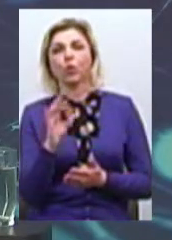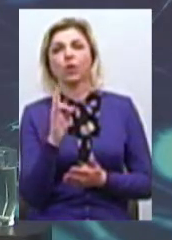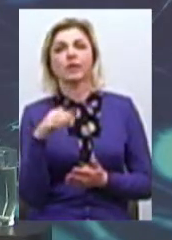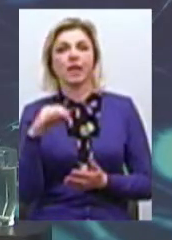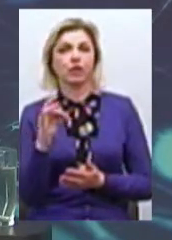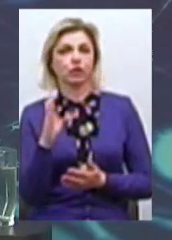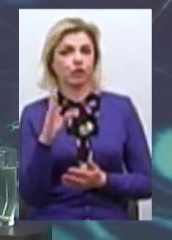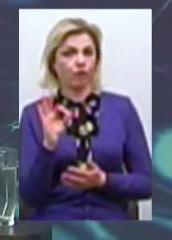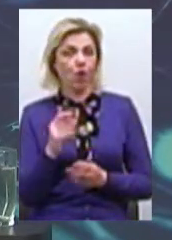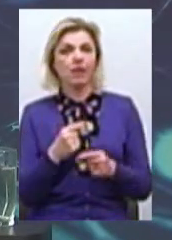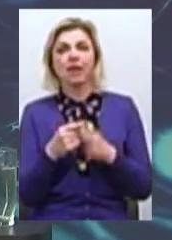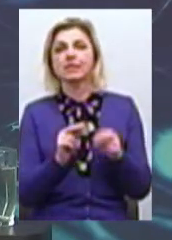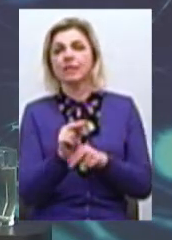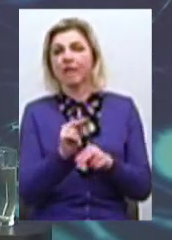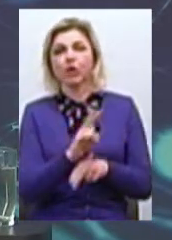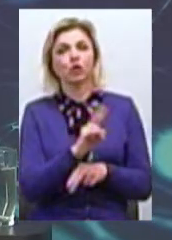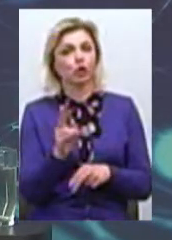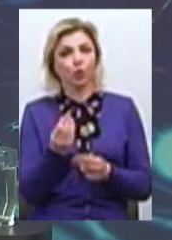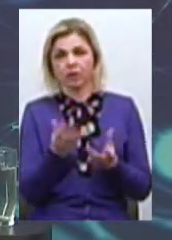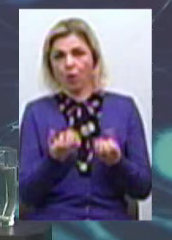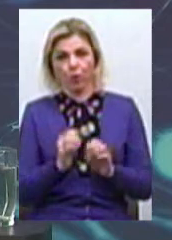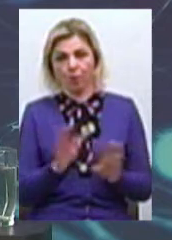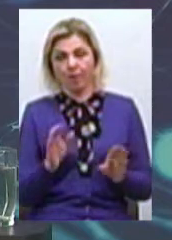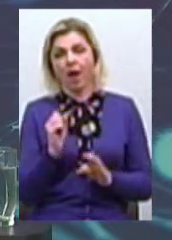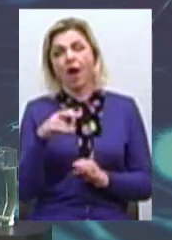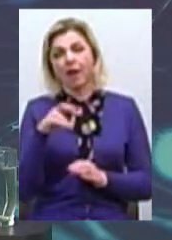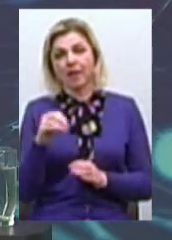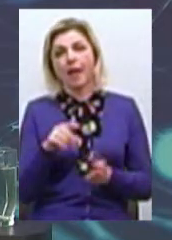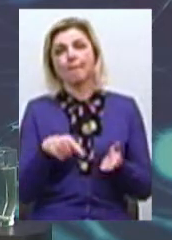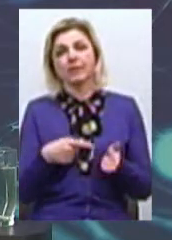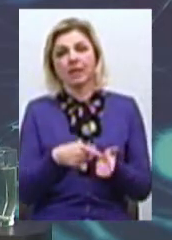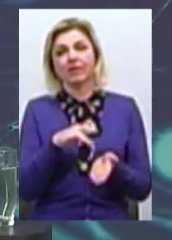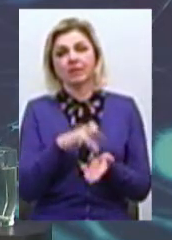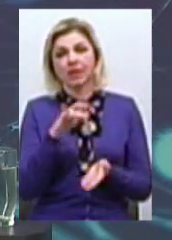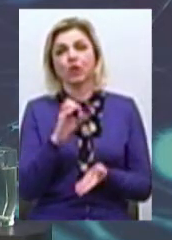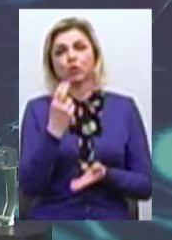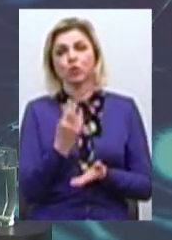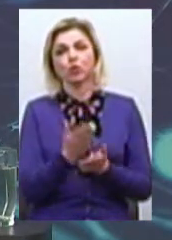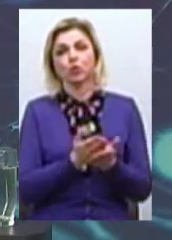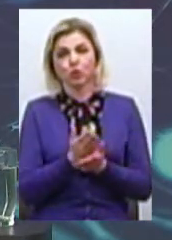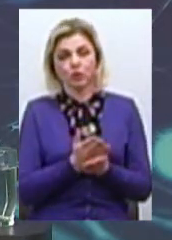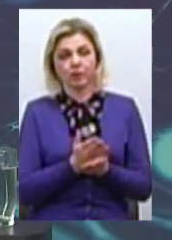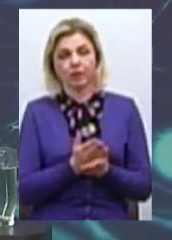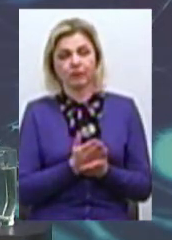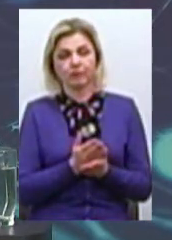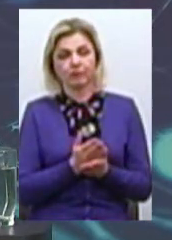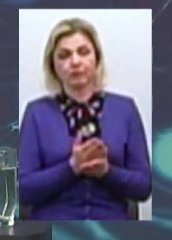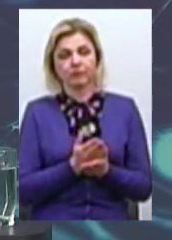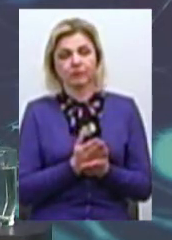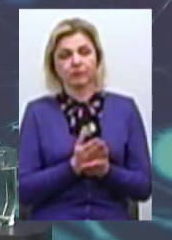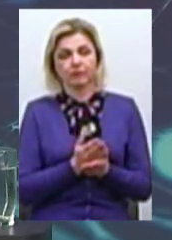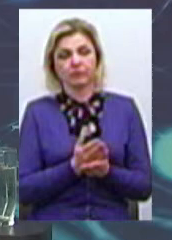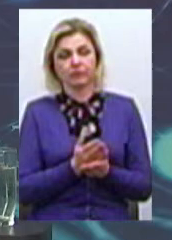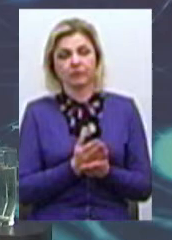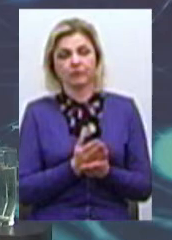наставники, ніхто не отримує гроші. Але місцеві центри соціальних служб, справ сім'ї, дітей та молоді, і я